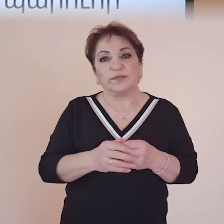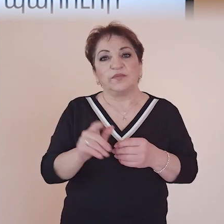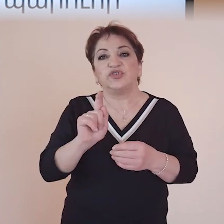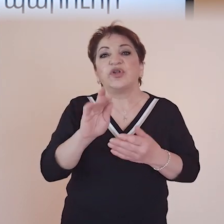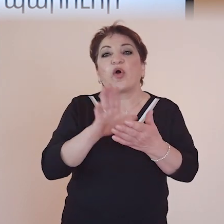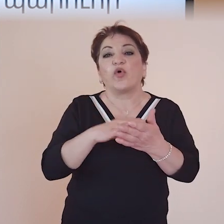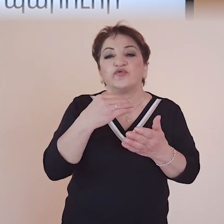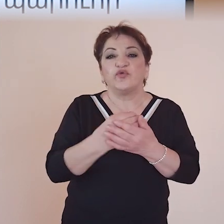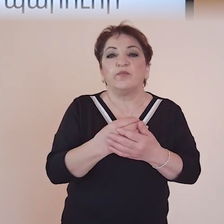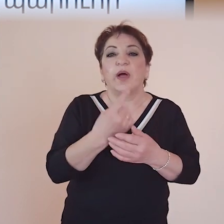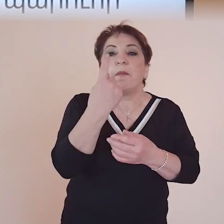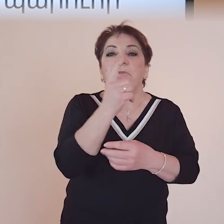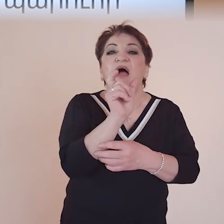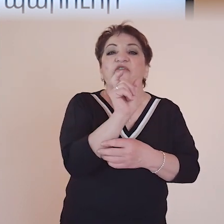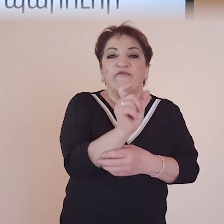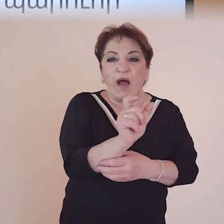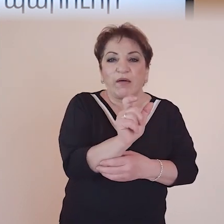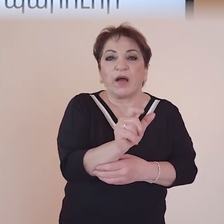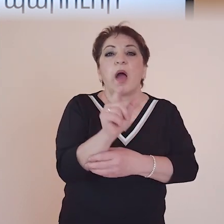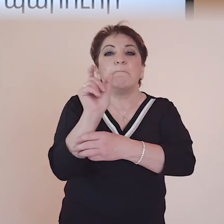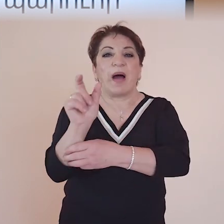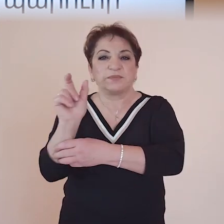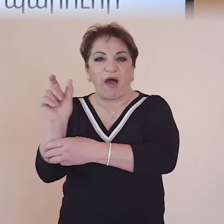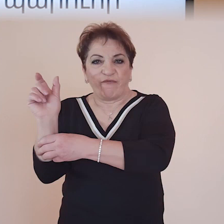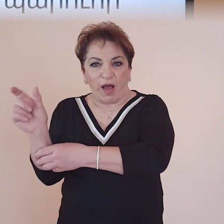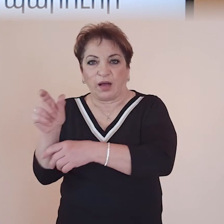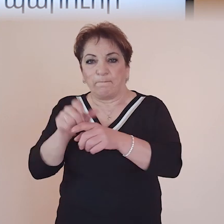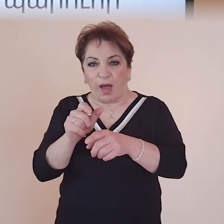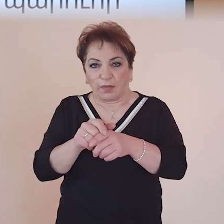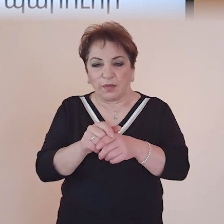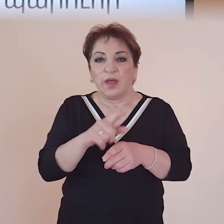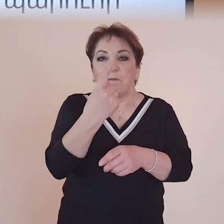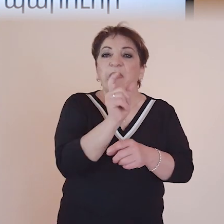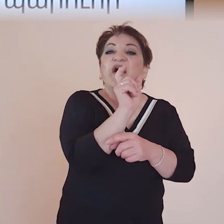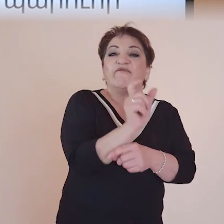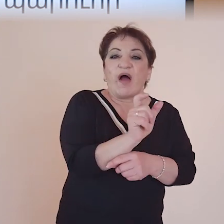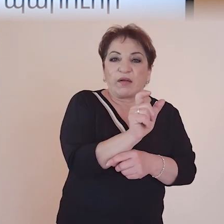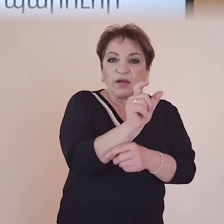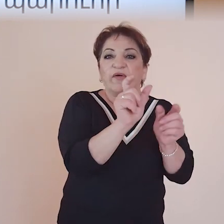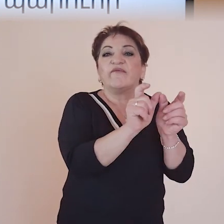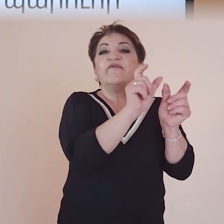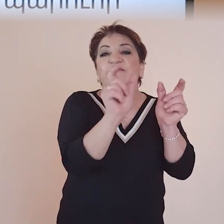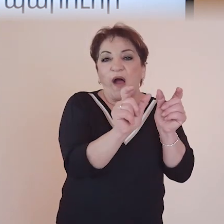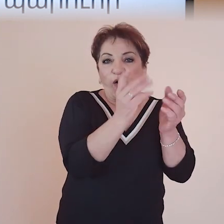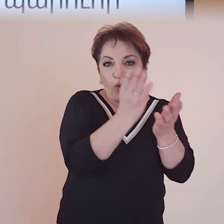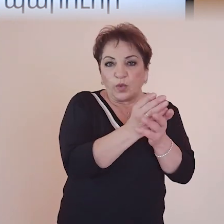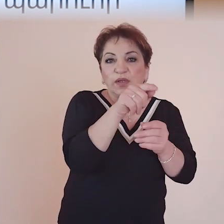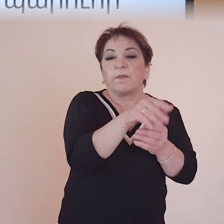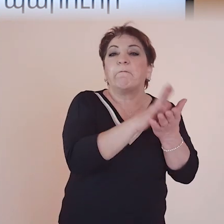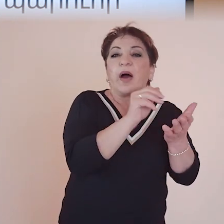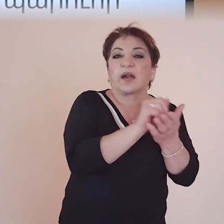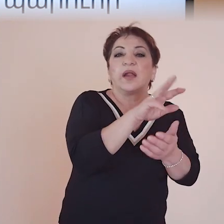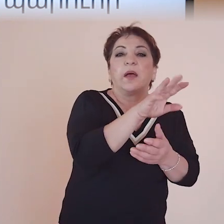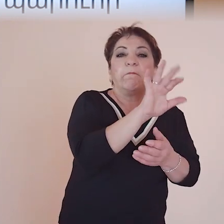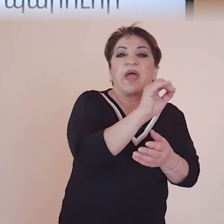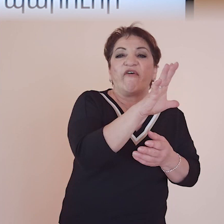կոչվում միավանք բար, որն է կոչվում բազմավանք բար, այն բարերը, որոնք ունեն մեկ բանք, այդ բարերը կոչվում են միավանք բար,